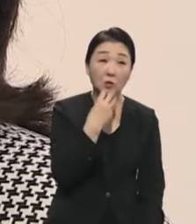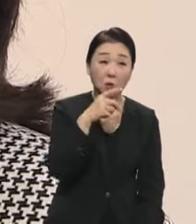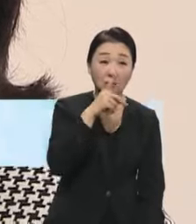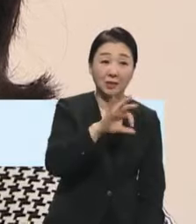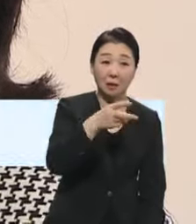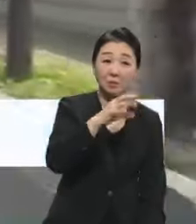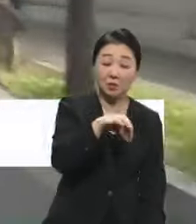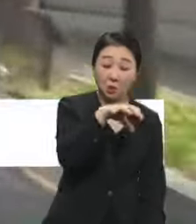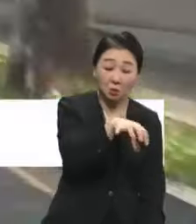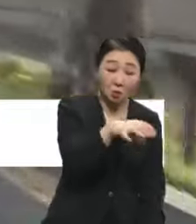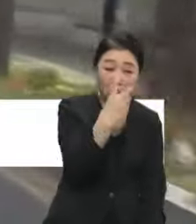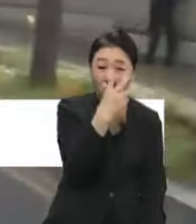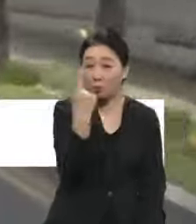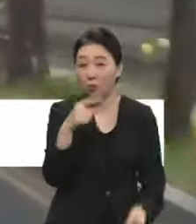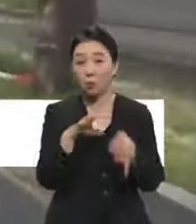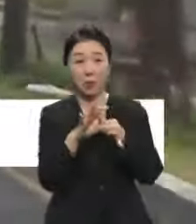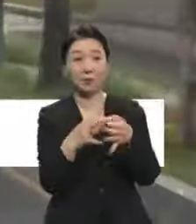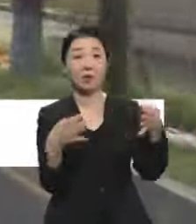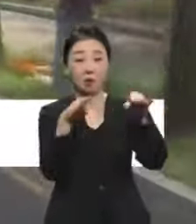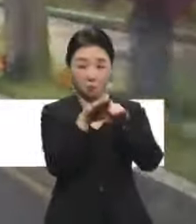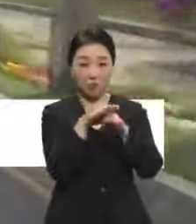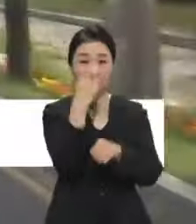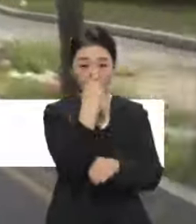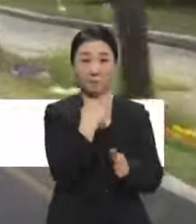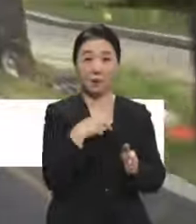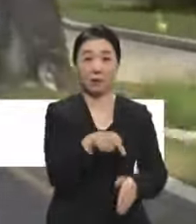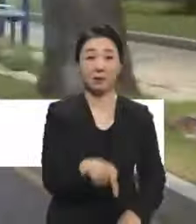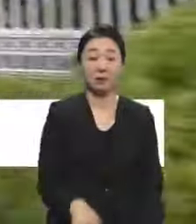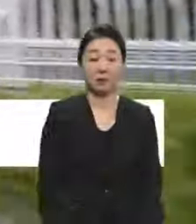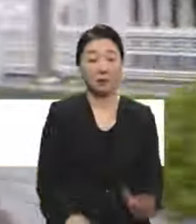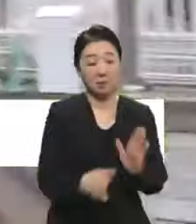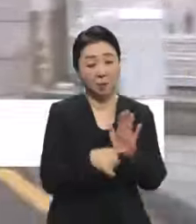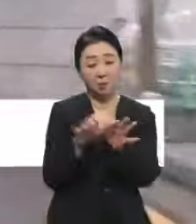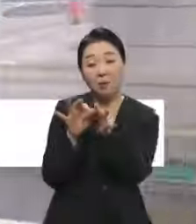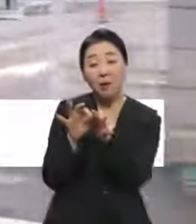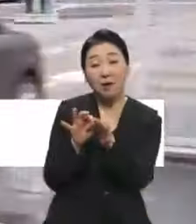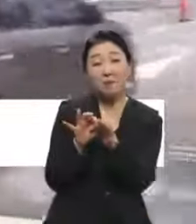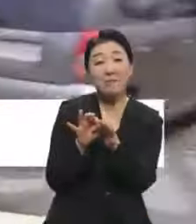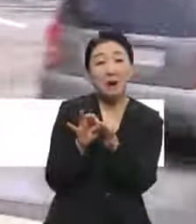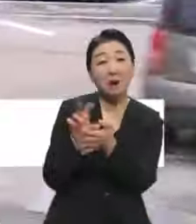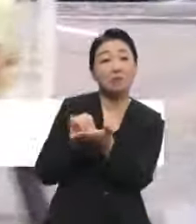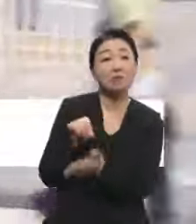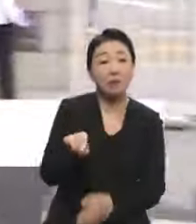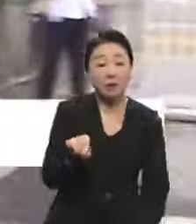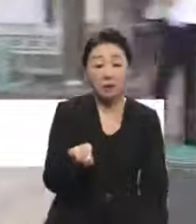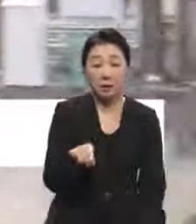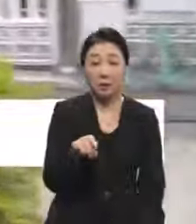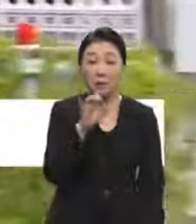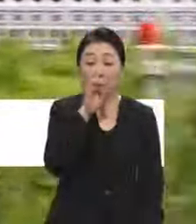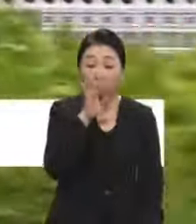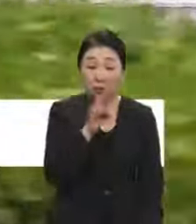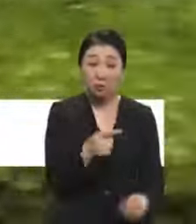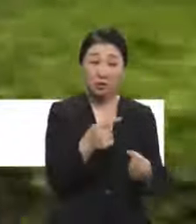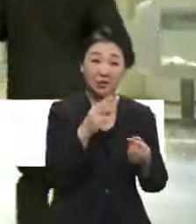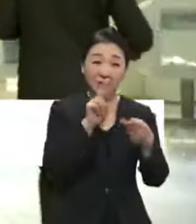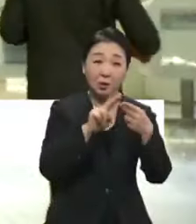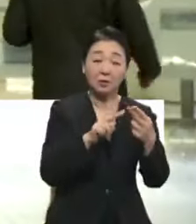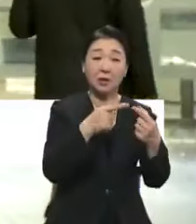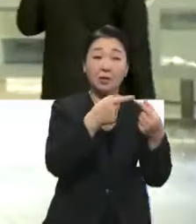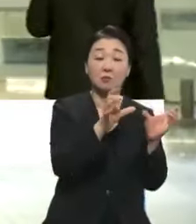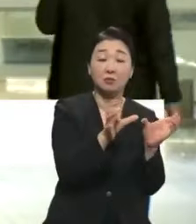있는 경호처 관할 건물인 것으로 파악됐습니다. 명품백 수수 의혹은 중앙지검 형사 1부장이, 도이치모터스